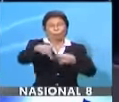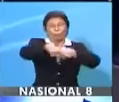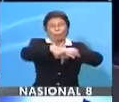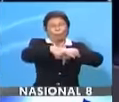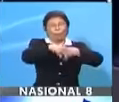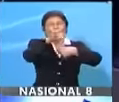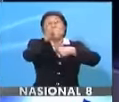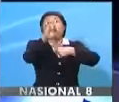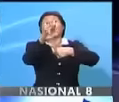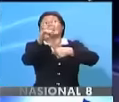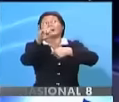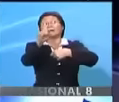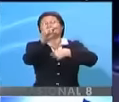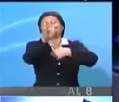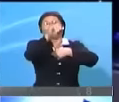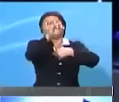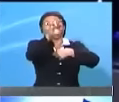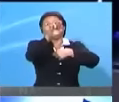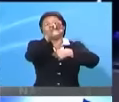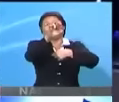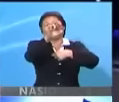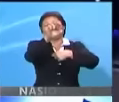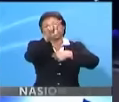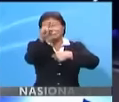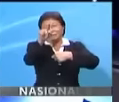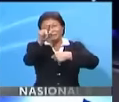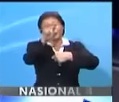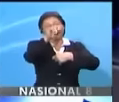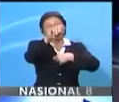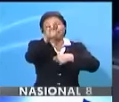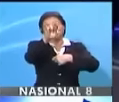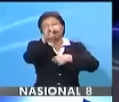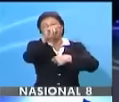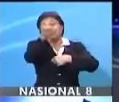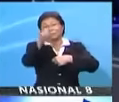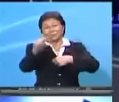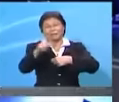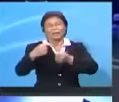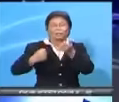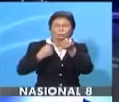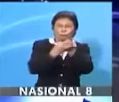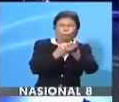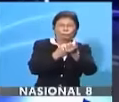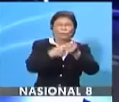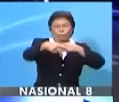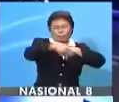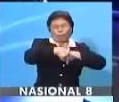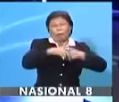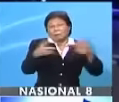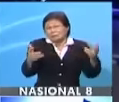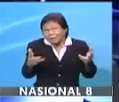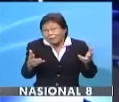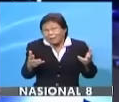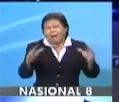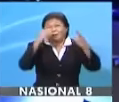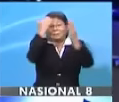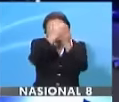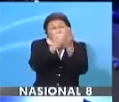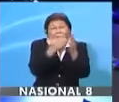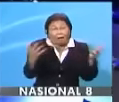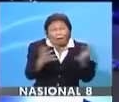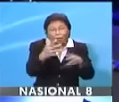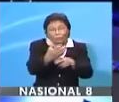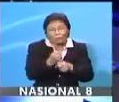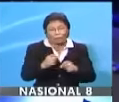Proton Iris yang ditaja oleh Proton. Cara bagaimana untuk anda memiliki kereta ini, kita tunggu, kita